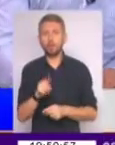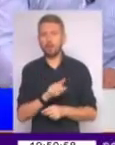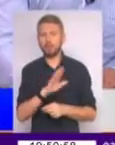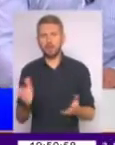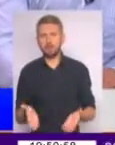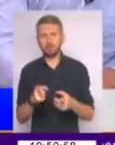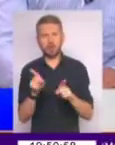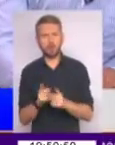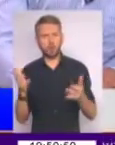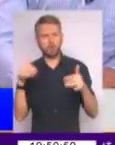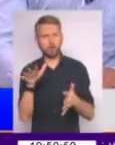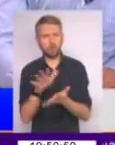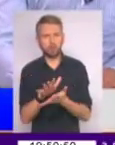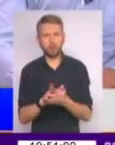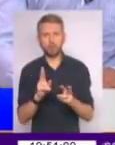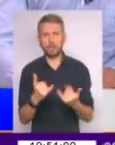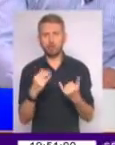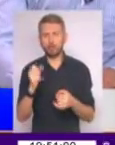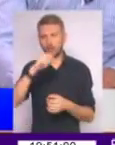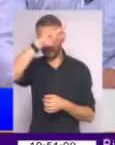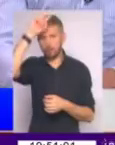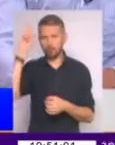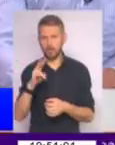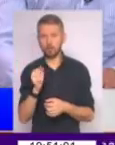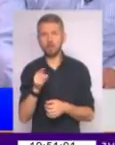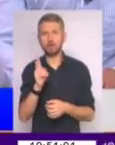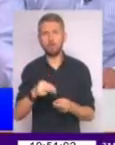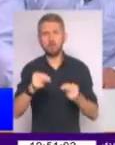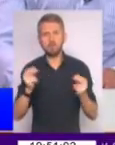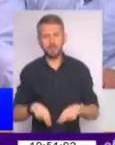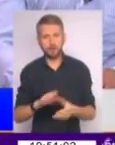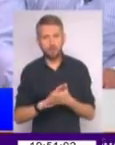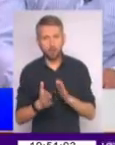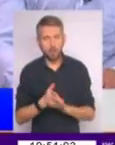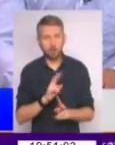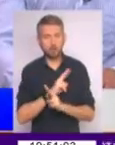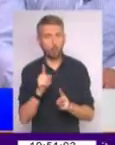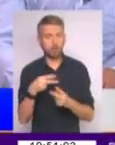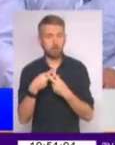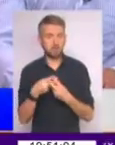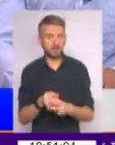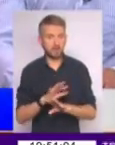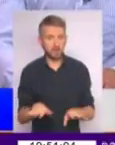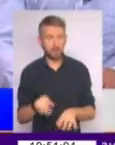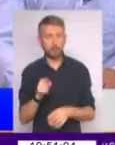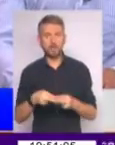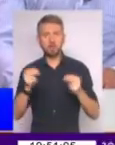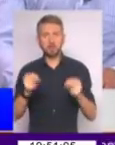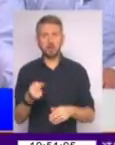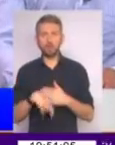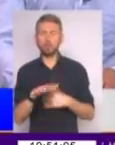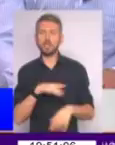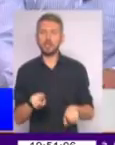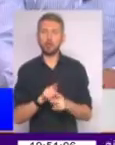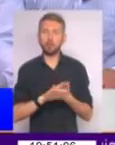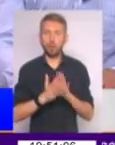таку хвилю бруду, як зараз на Тимошенко, на тих, хто підписував той контракт, і нікого там не садили. Вони підписали, бо були такі умови,